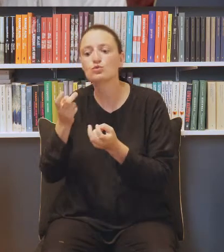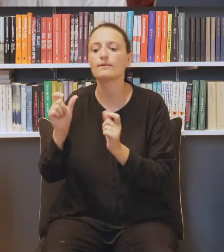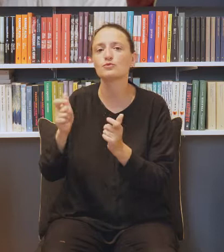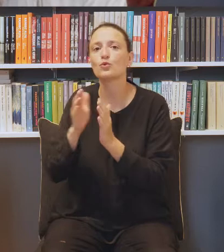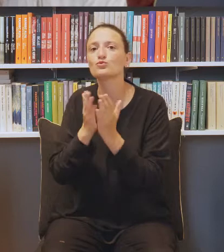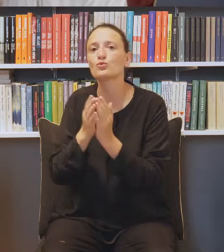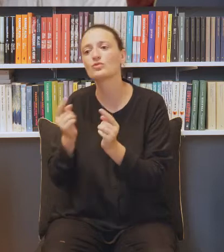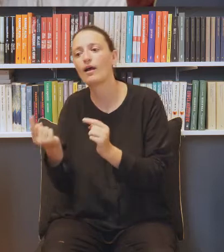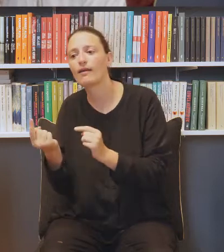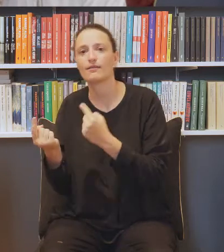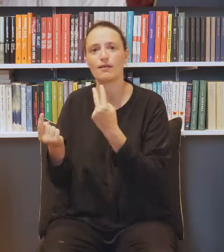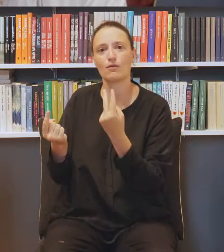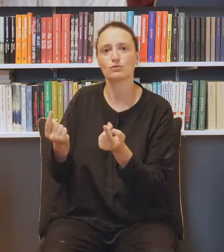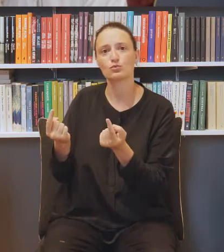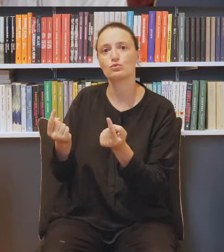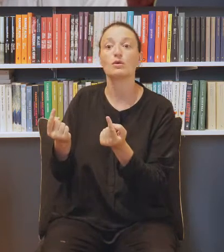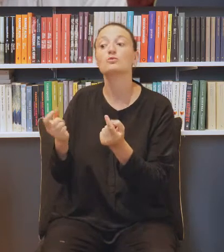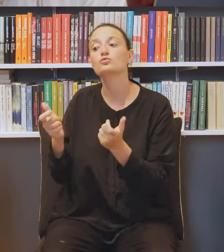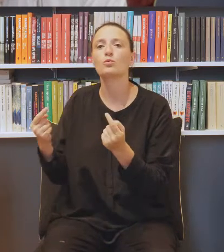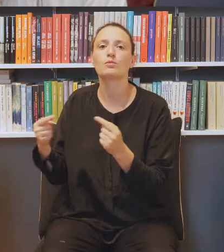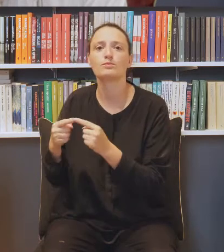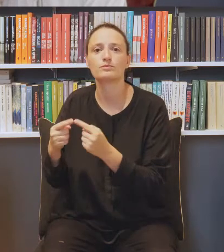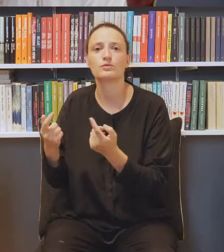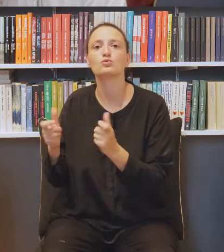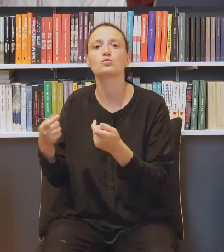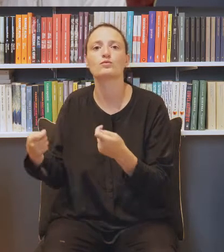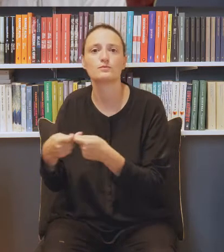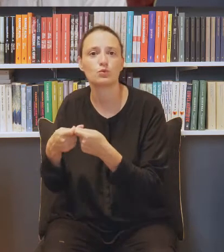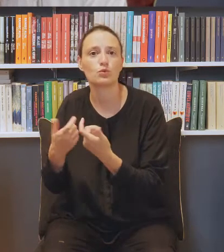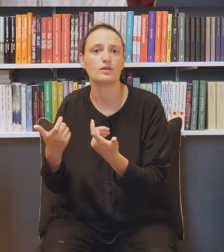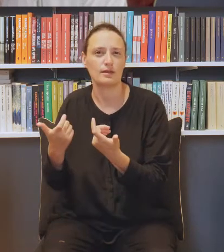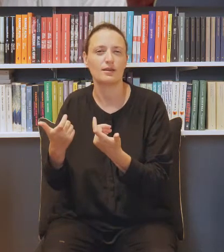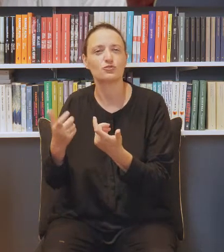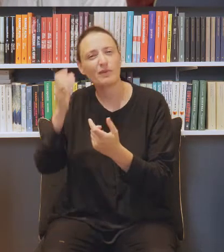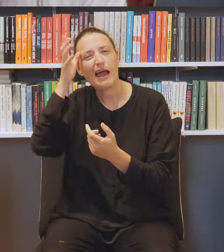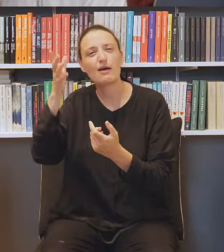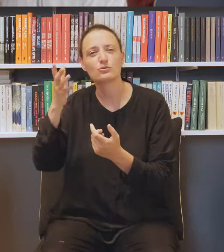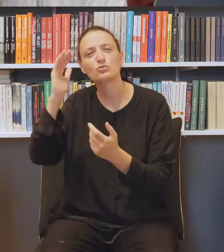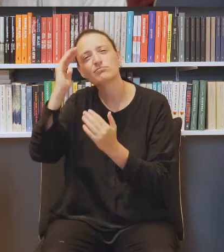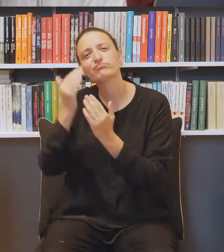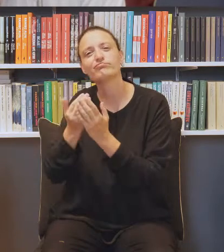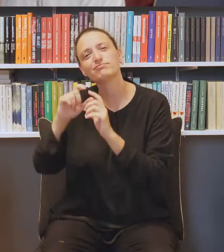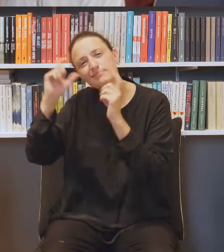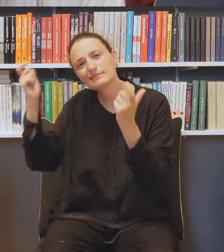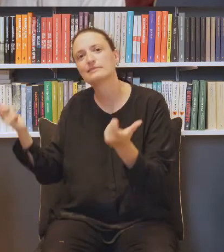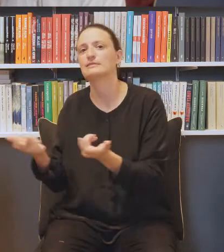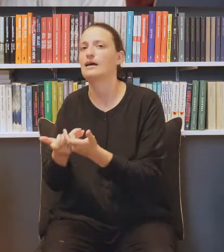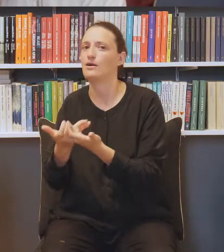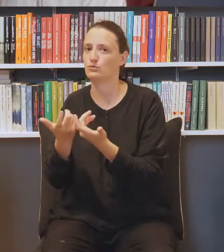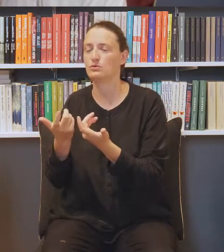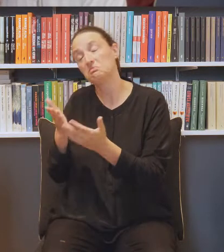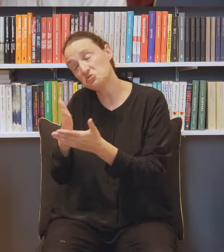coś takiego, żeby tak poznać go w całości. albo przynajmniej w jakiejś części. Ale